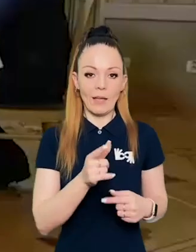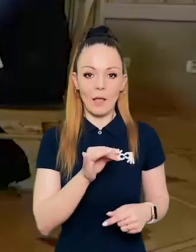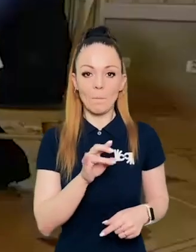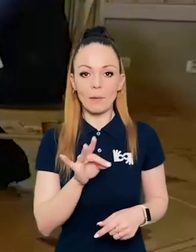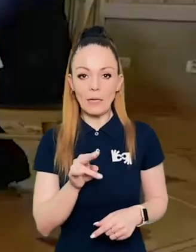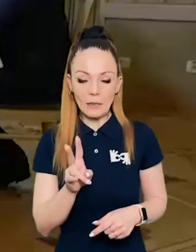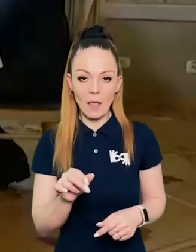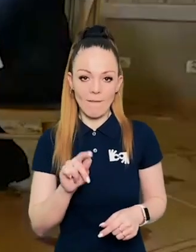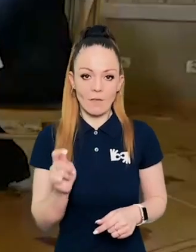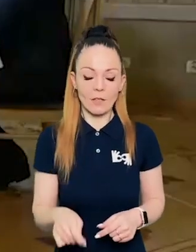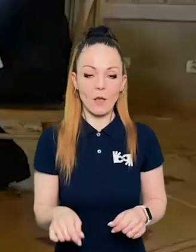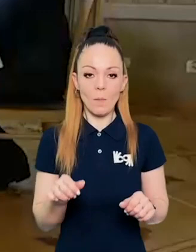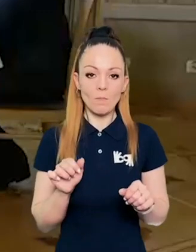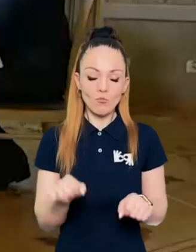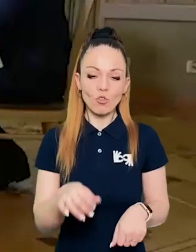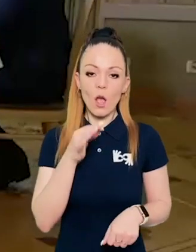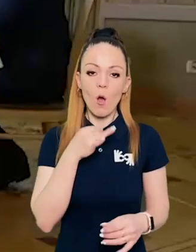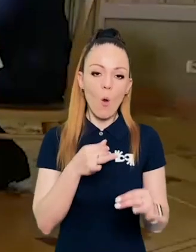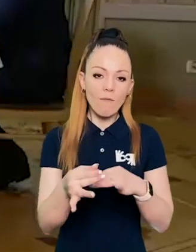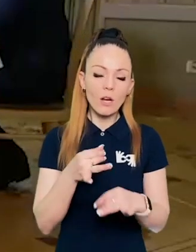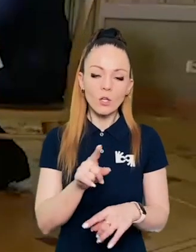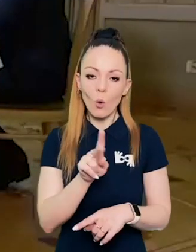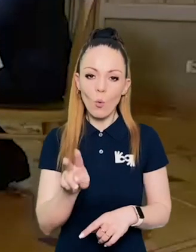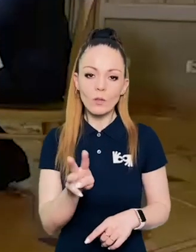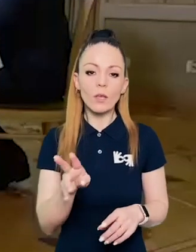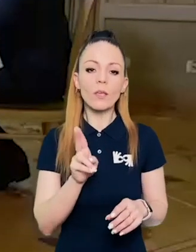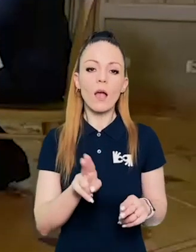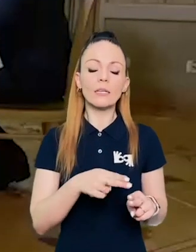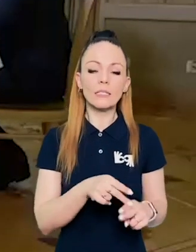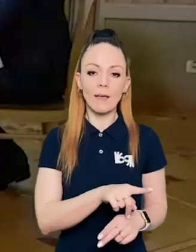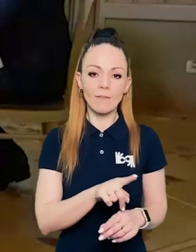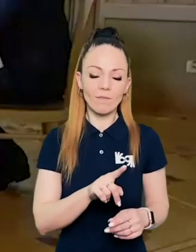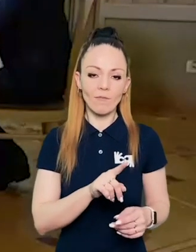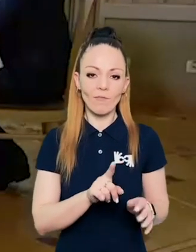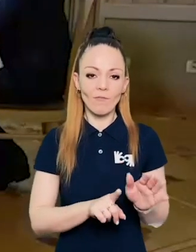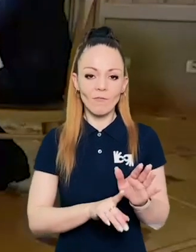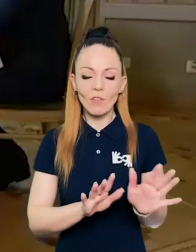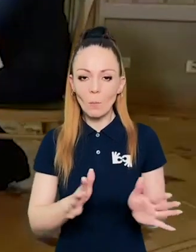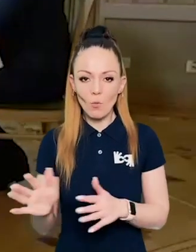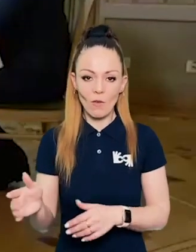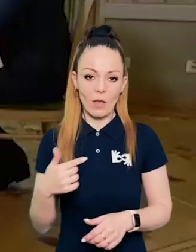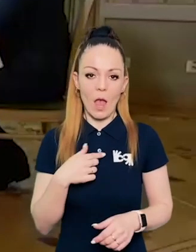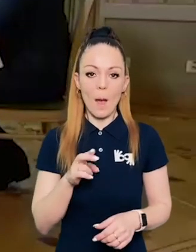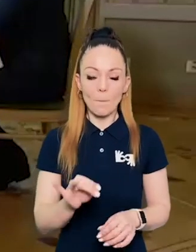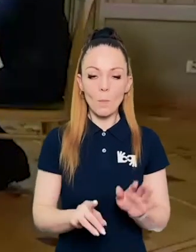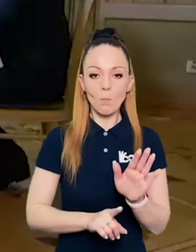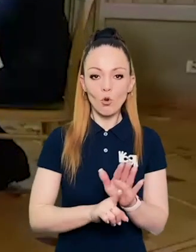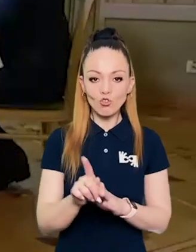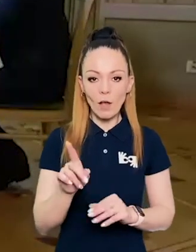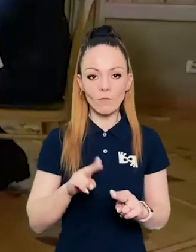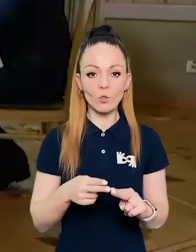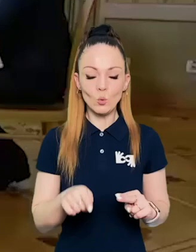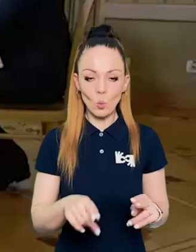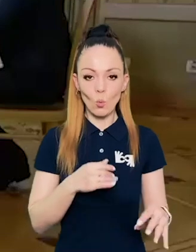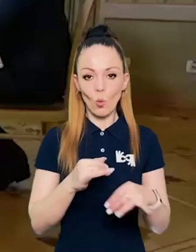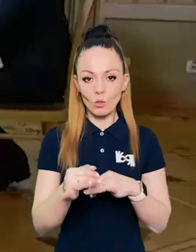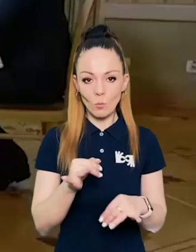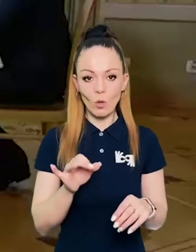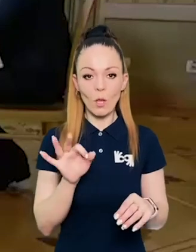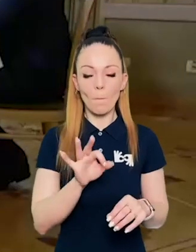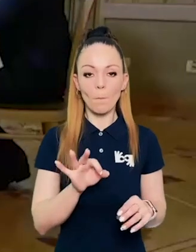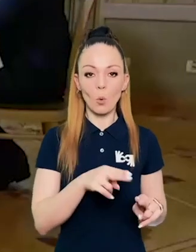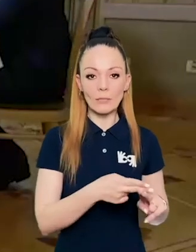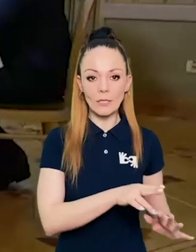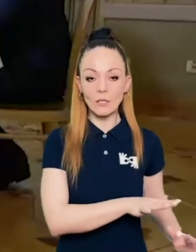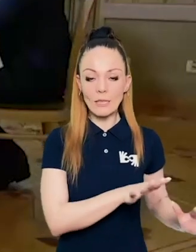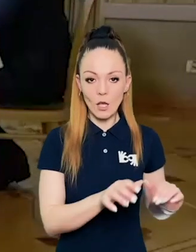така гібридна війна. Про це можна говорити нам, чесно кажучи, годинами, як це відбувалось. Я би почав цю